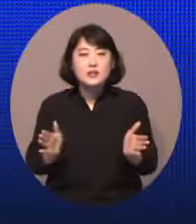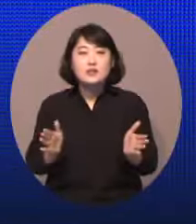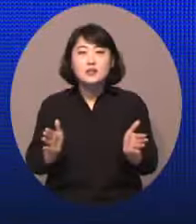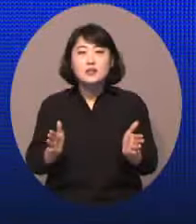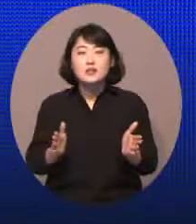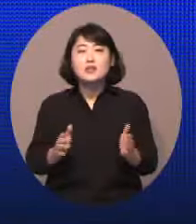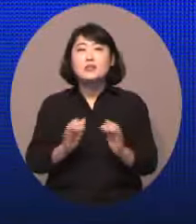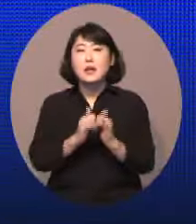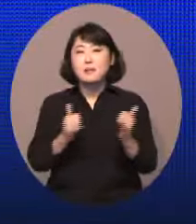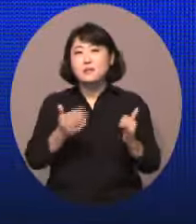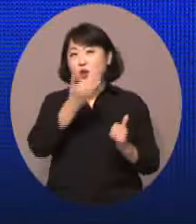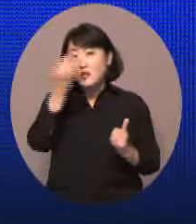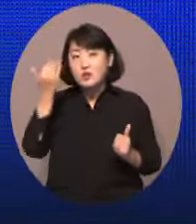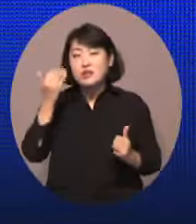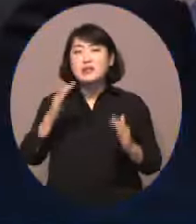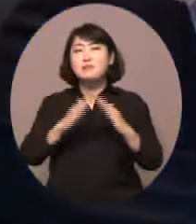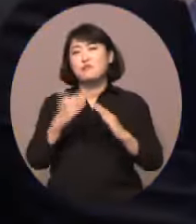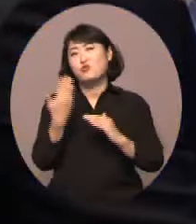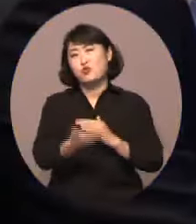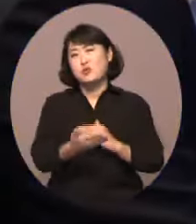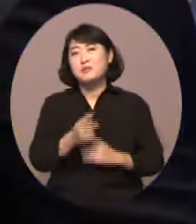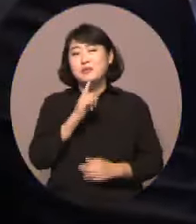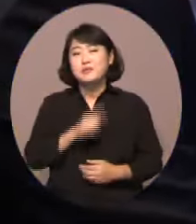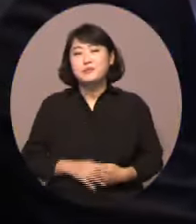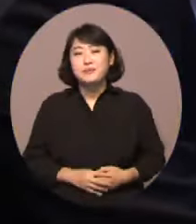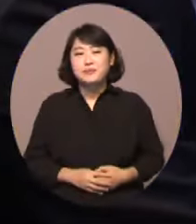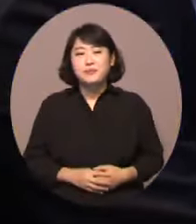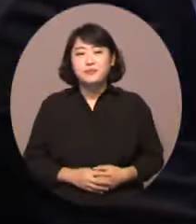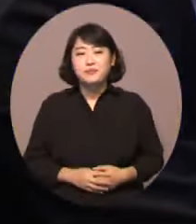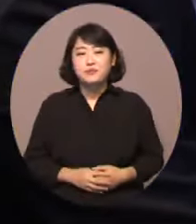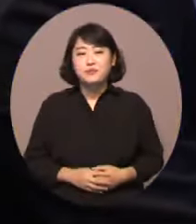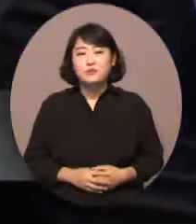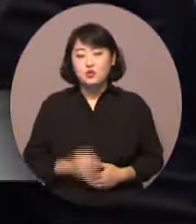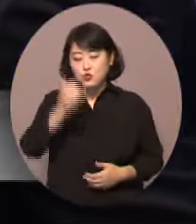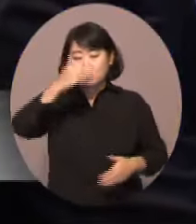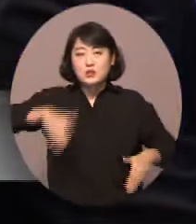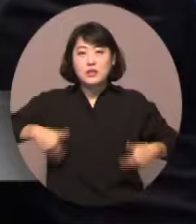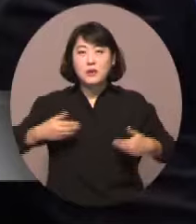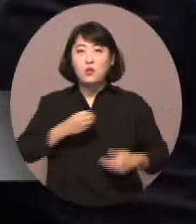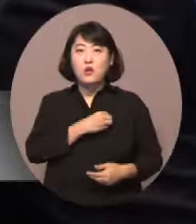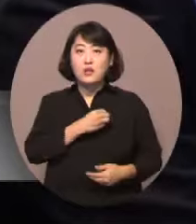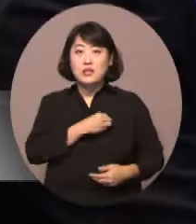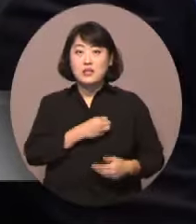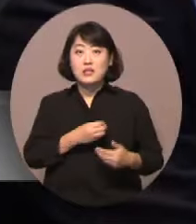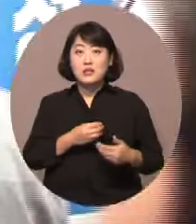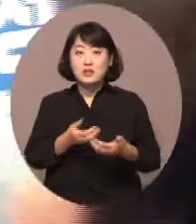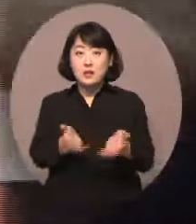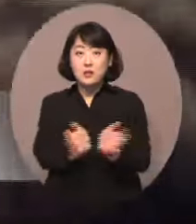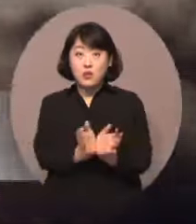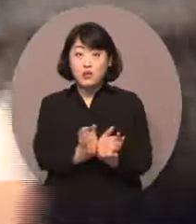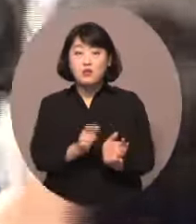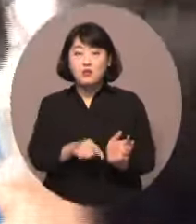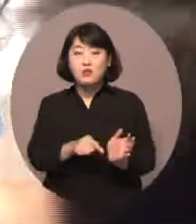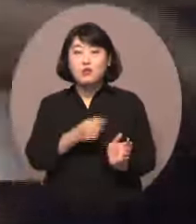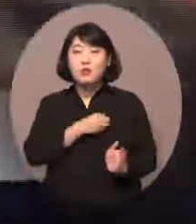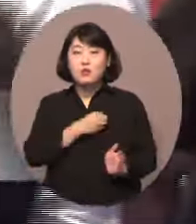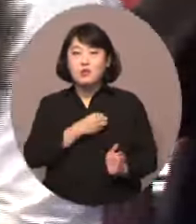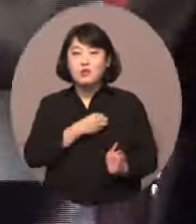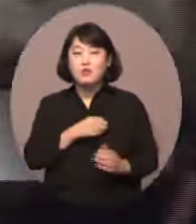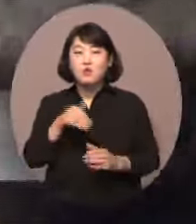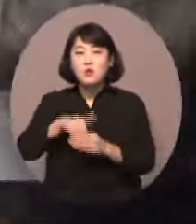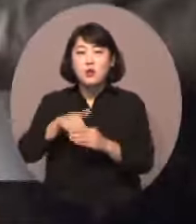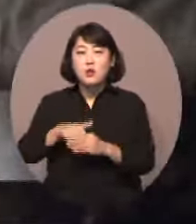보금자리를 제공하는 나라입니다. 충남도당 권리당원을 대상으로 한 온라인 투표 결과 이재명 후보가